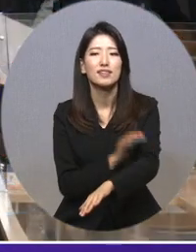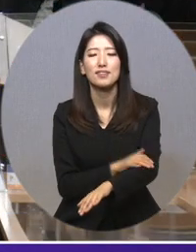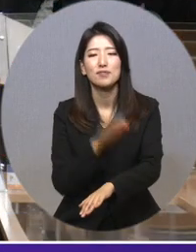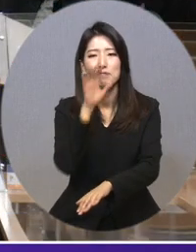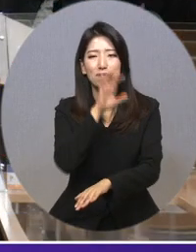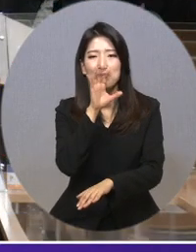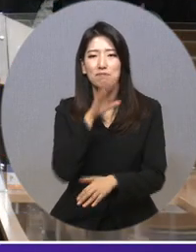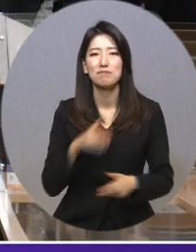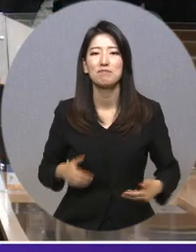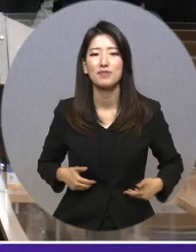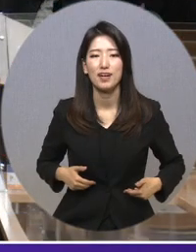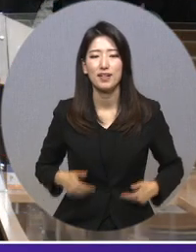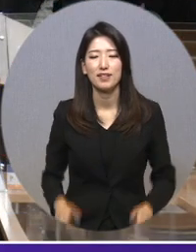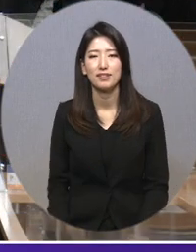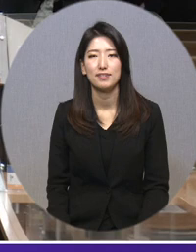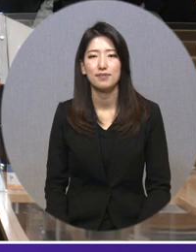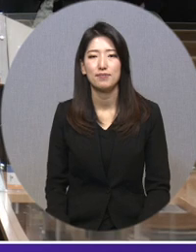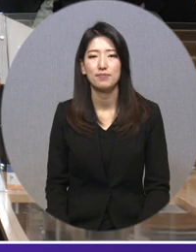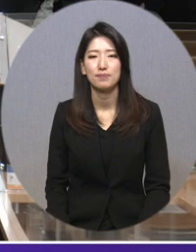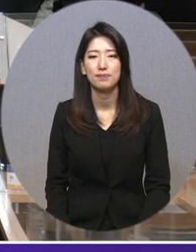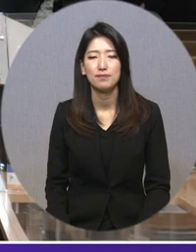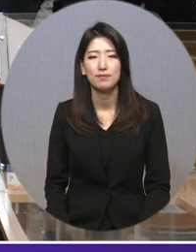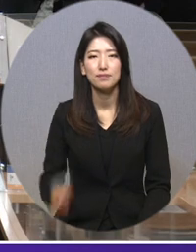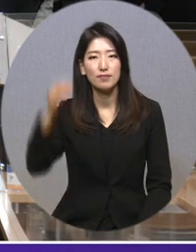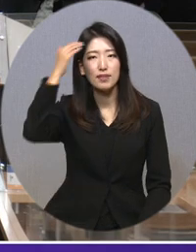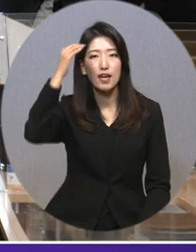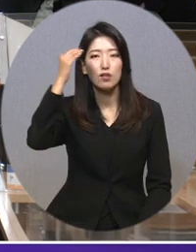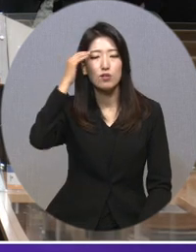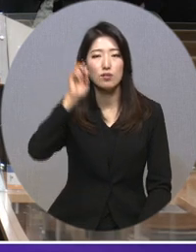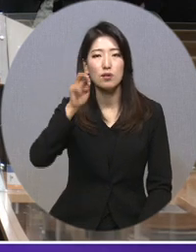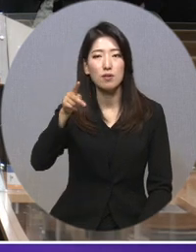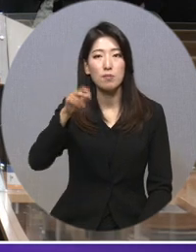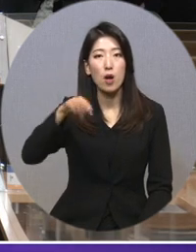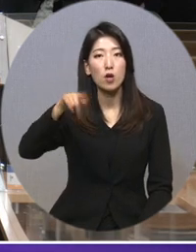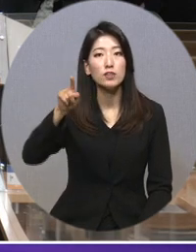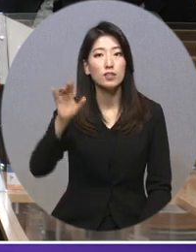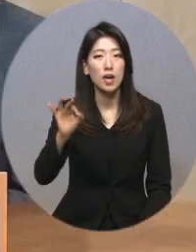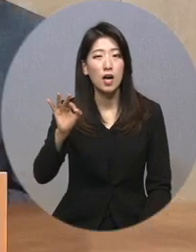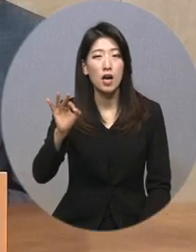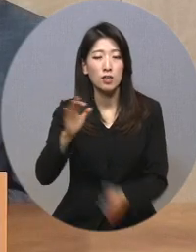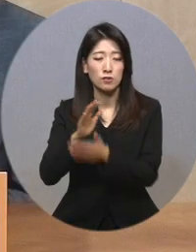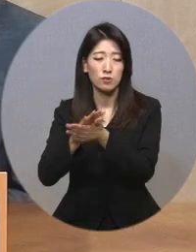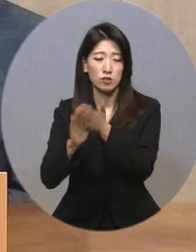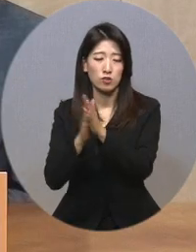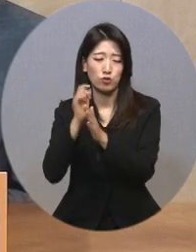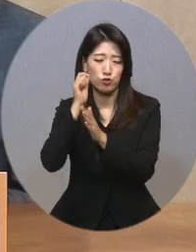그래서 저희가 그 가장 대표적인 것이 대한민국 명장협회하고 저희 협약을 해서